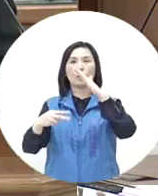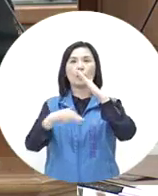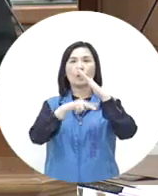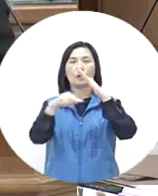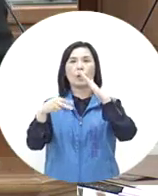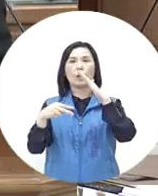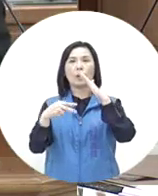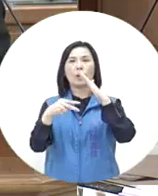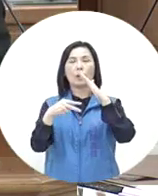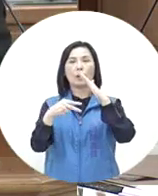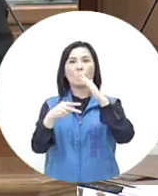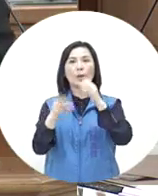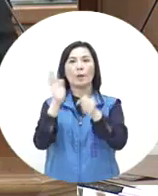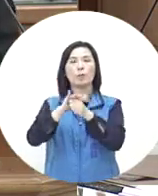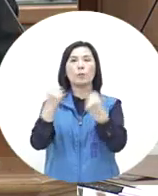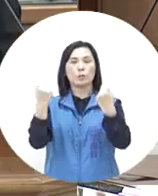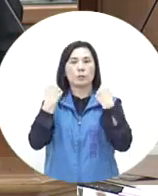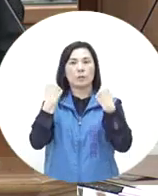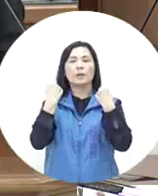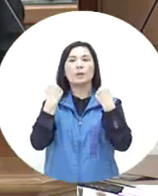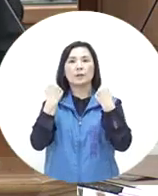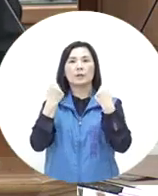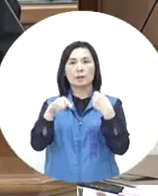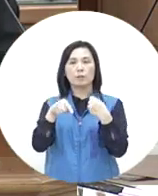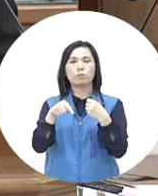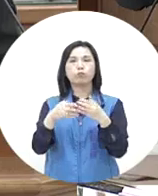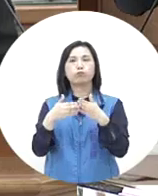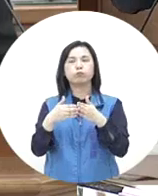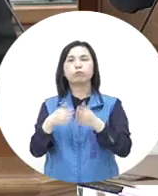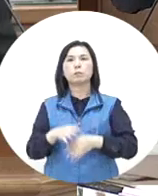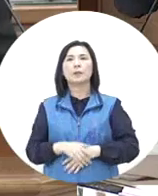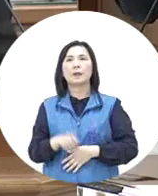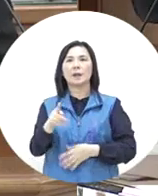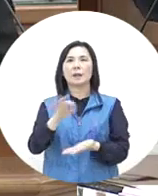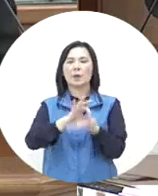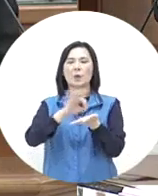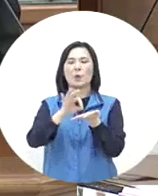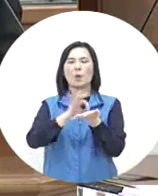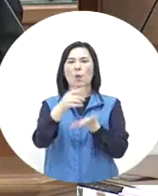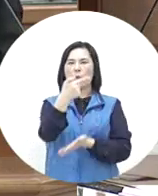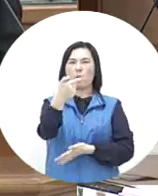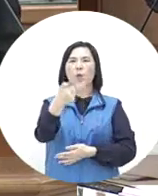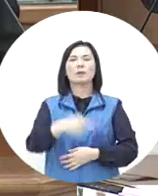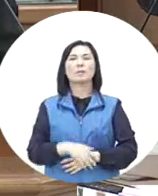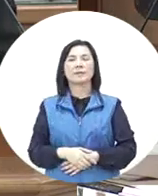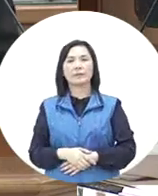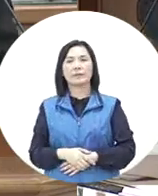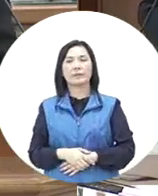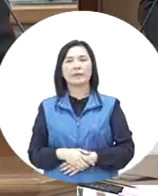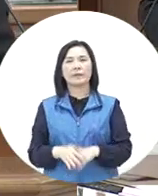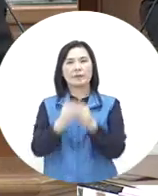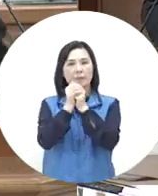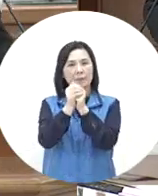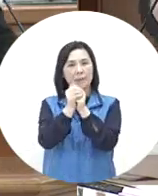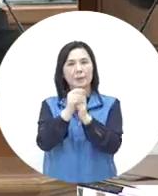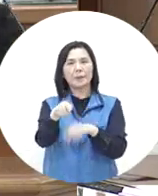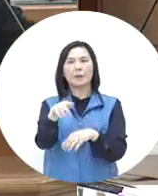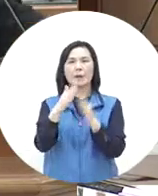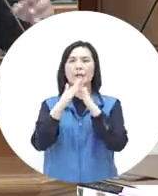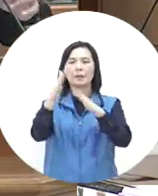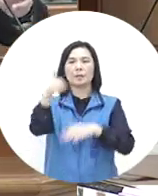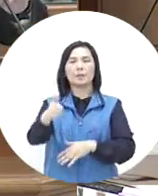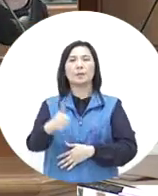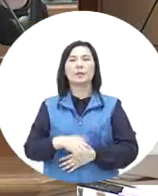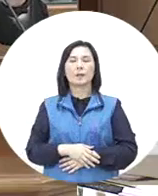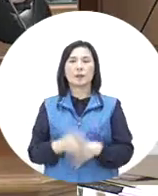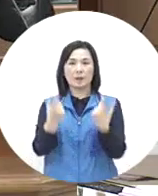结构的这个损害的补墙的话，它涉及到经费过大，所以这样拜托市长吼。这个